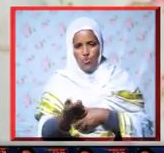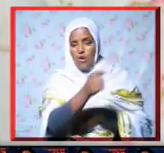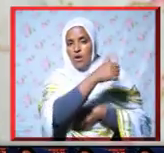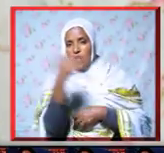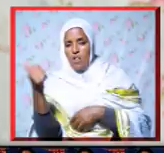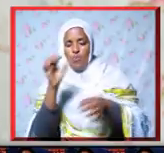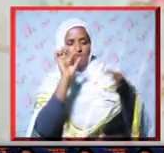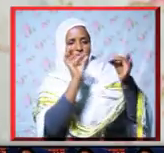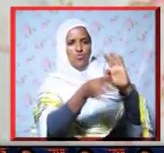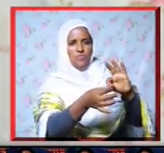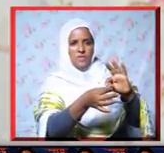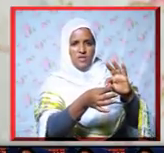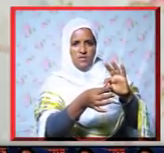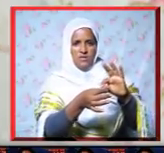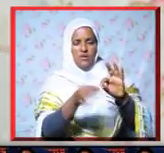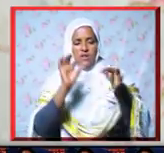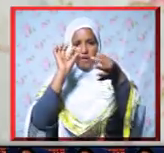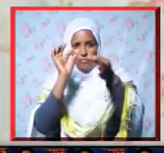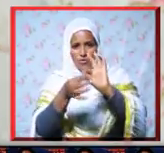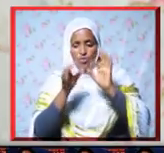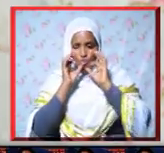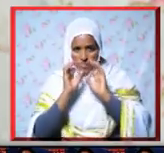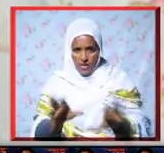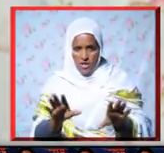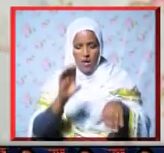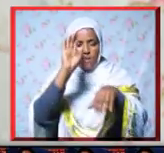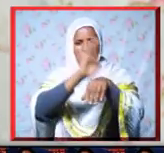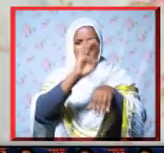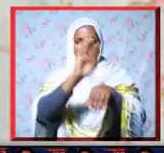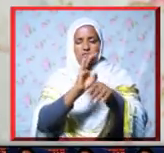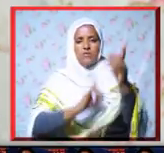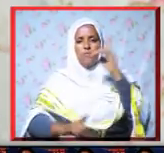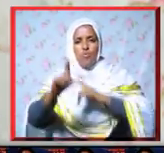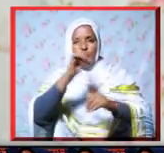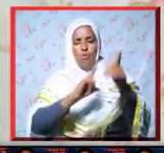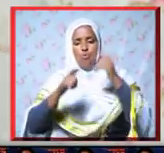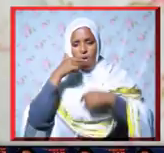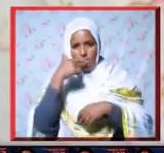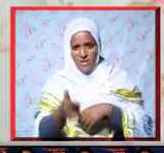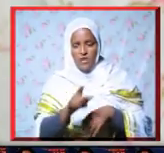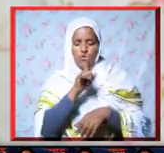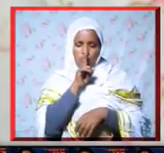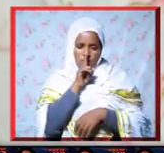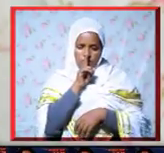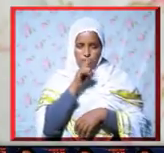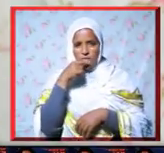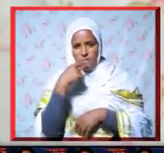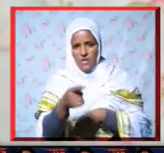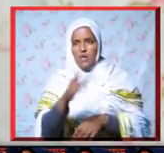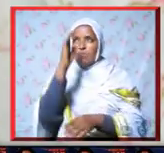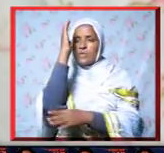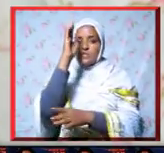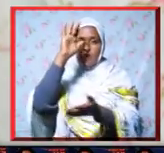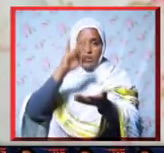ሌላው ይተርጉምለት። የሚተረጉም ከሌለ በቤተ ክርስቲያን በቋንቋ የሚናገረው ዝም ይበል፣